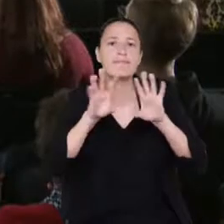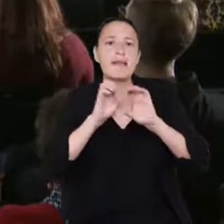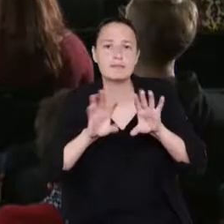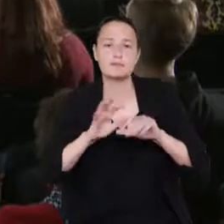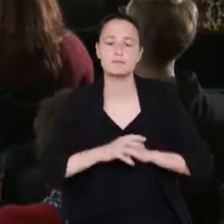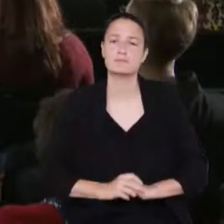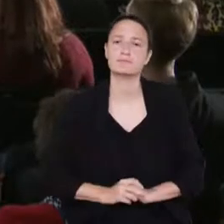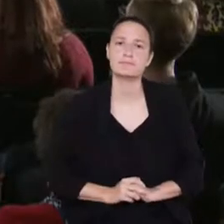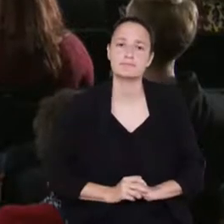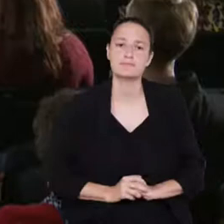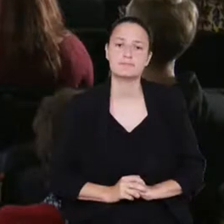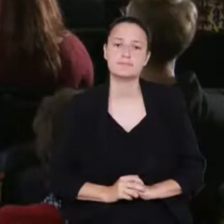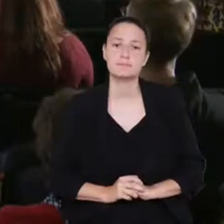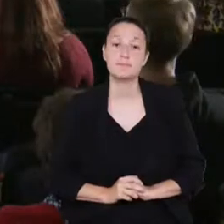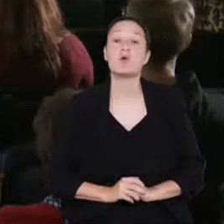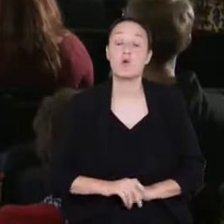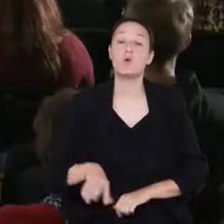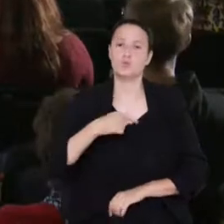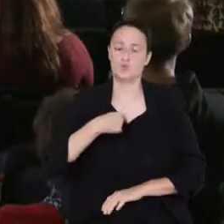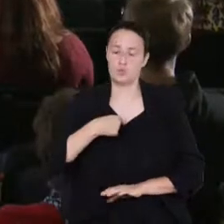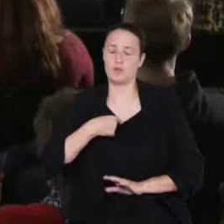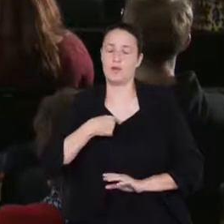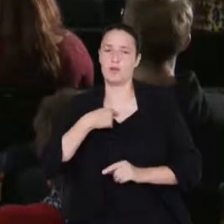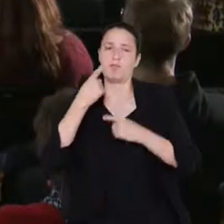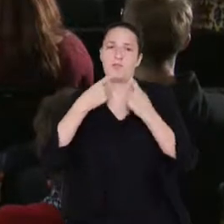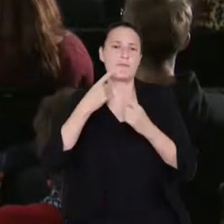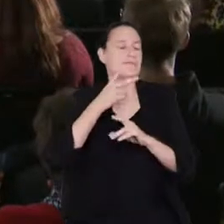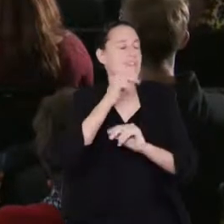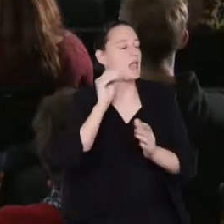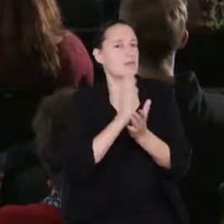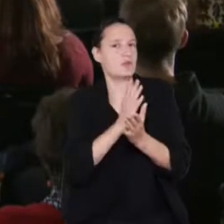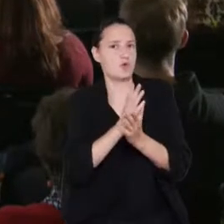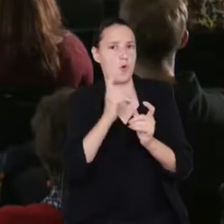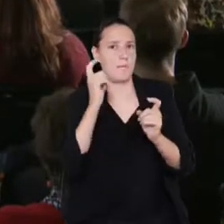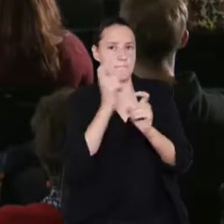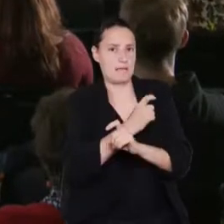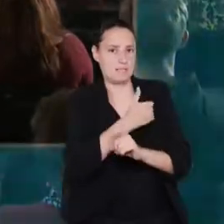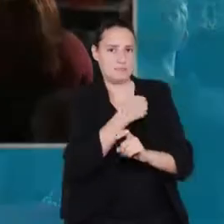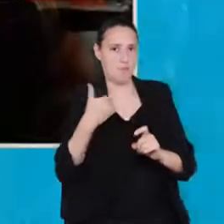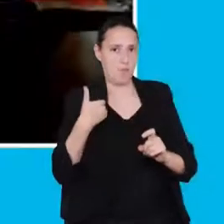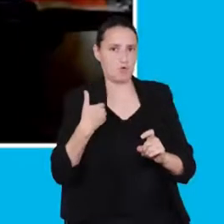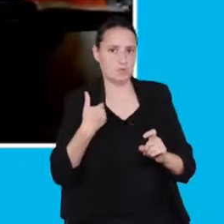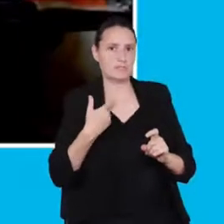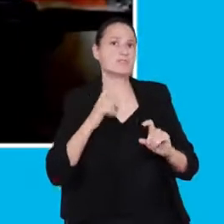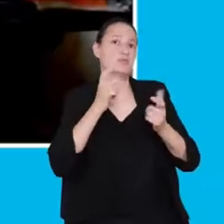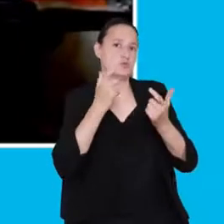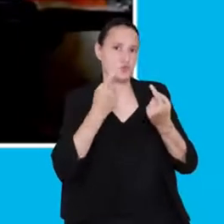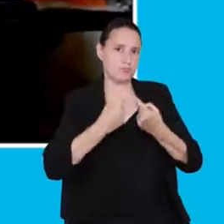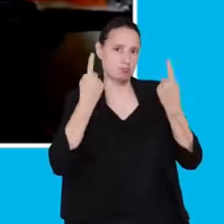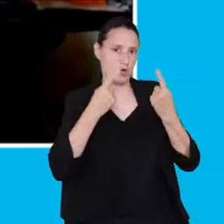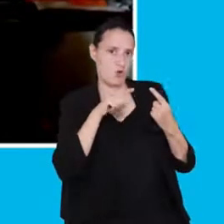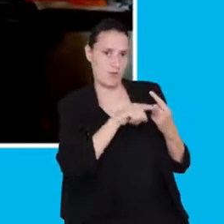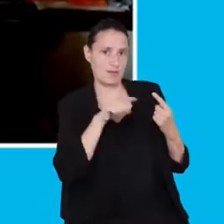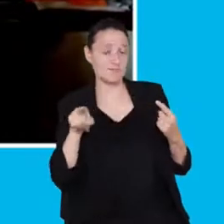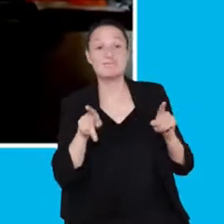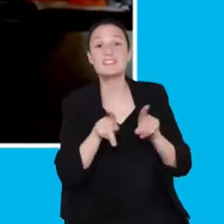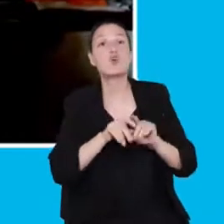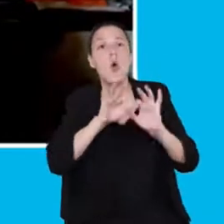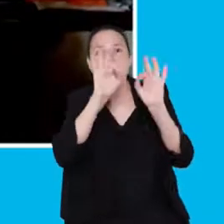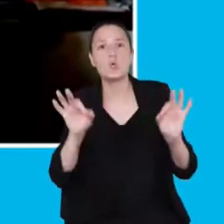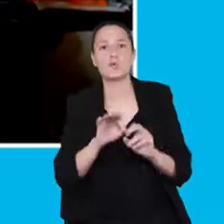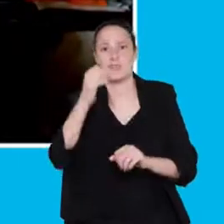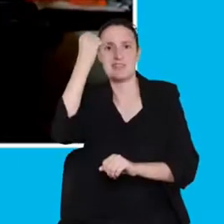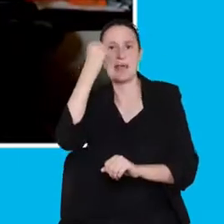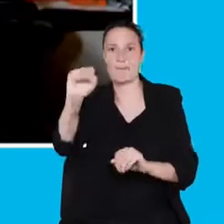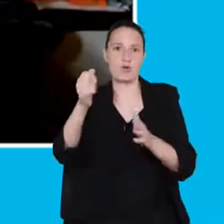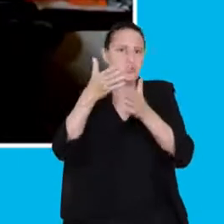No i to ja teraz może, nie tylko stosunek do państwa polskiego, stosunek do demokracji,